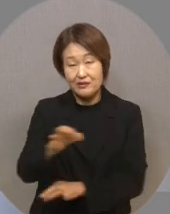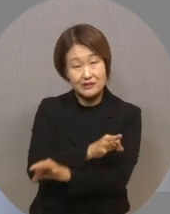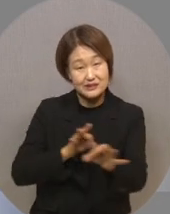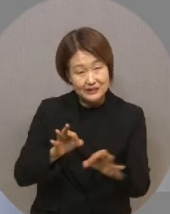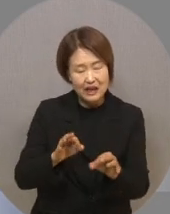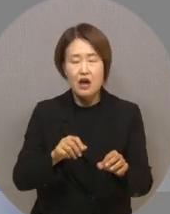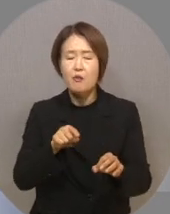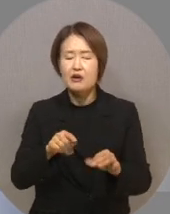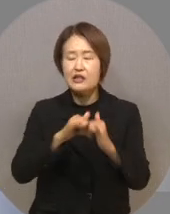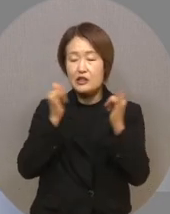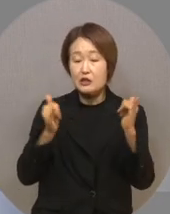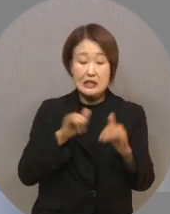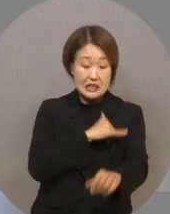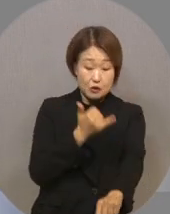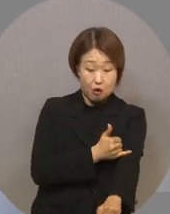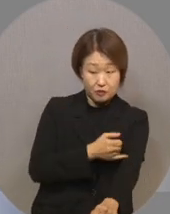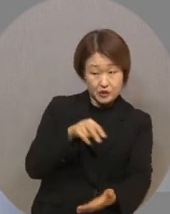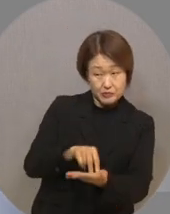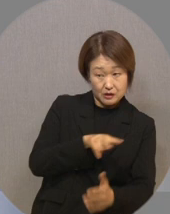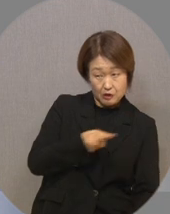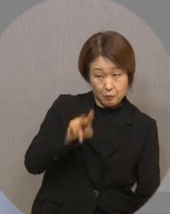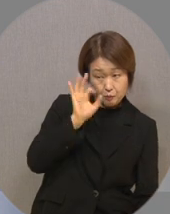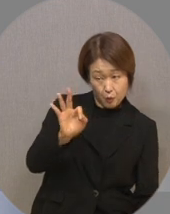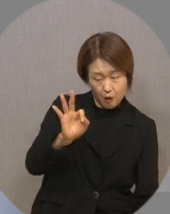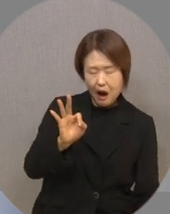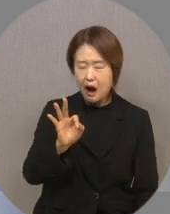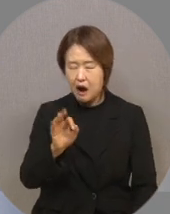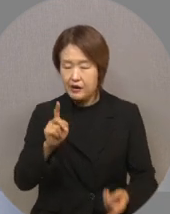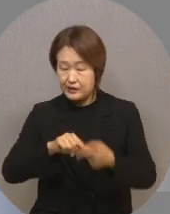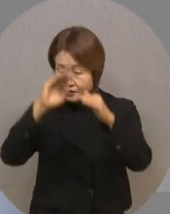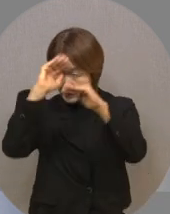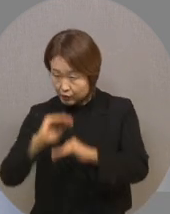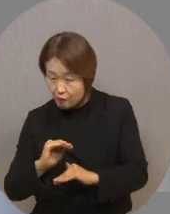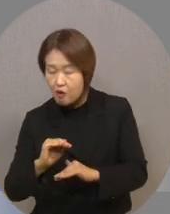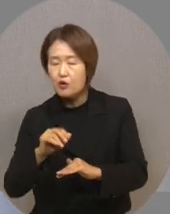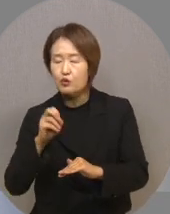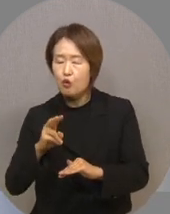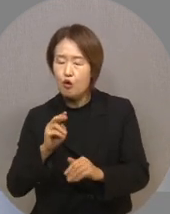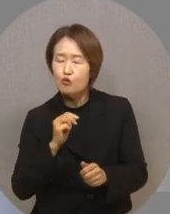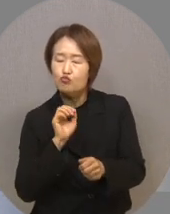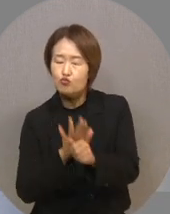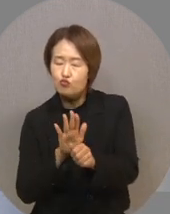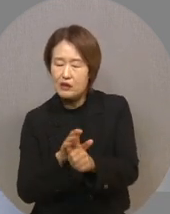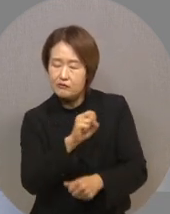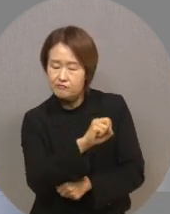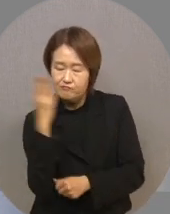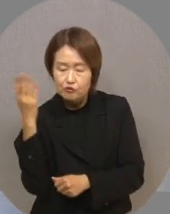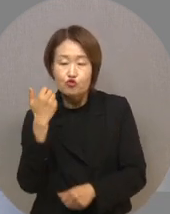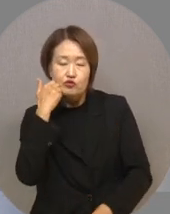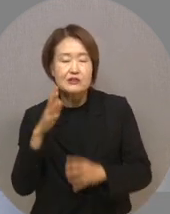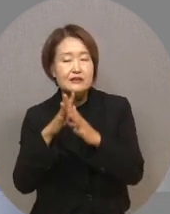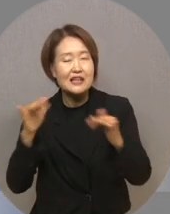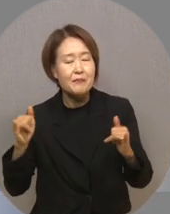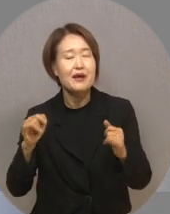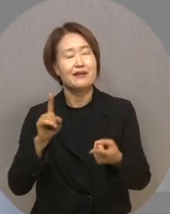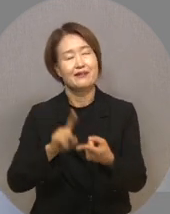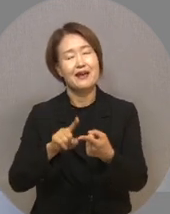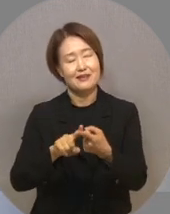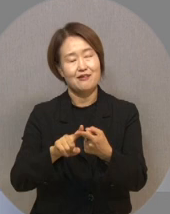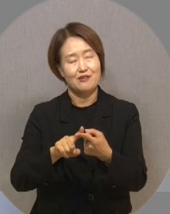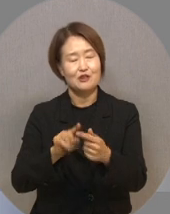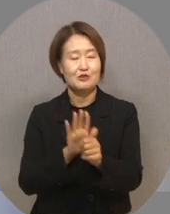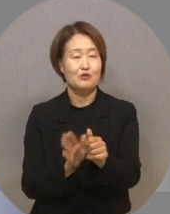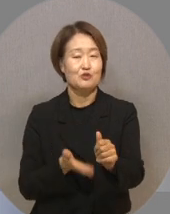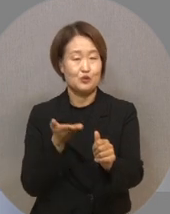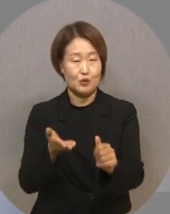인권 시각에서 해석하거나 추적한 보도 등의 인권 신장에 기여한 보도를 대상으로 합니다 후보작은